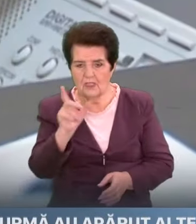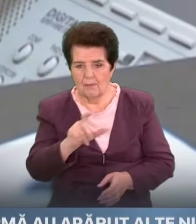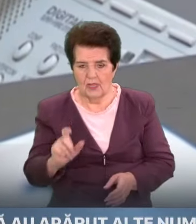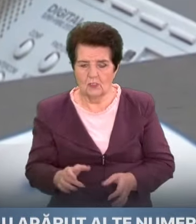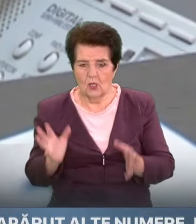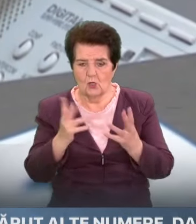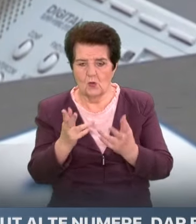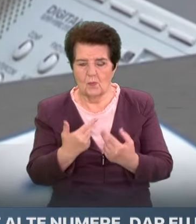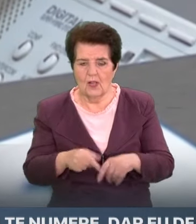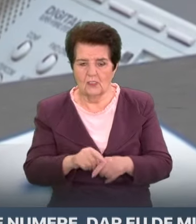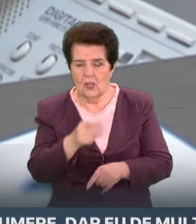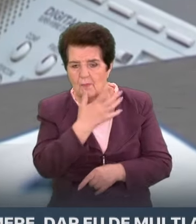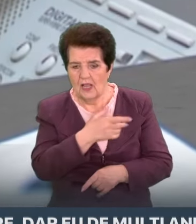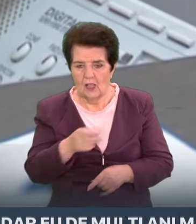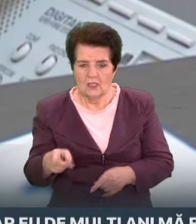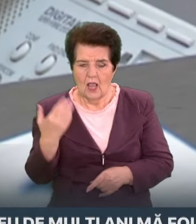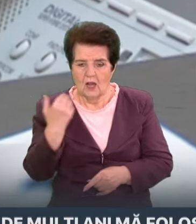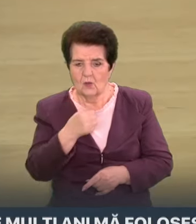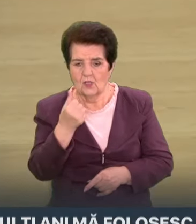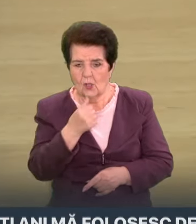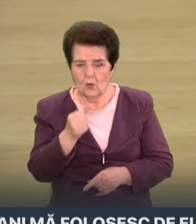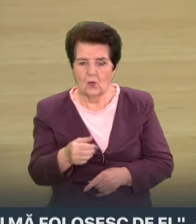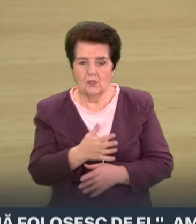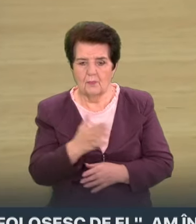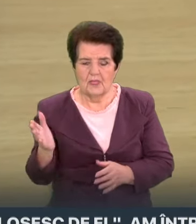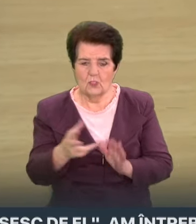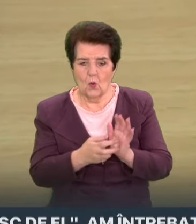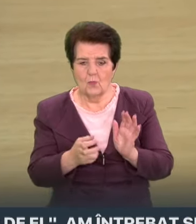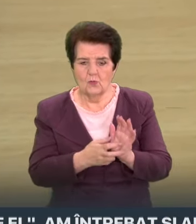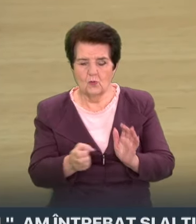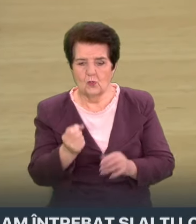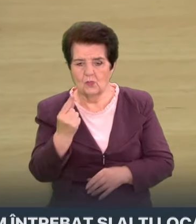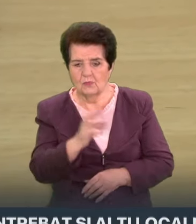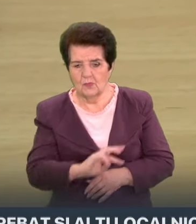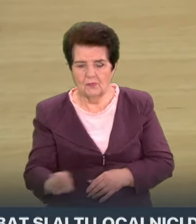Numărul acestora în perioada respectivă a anului trecut era de peste 811.000.